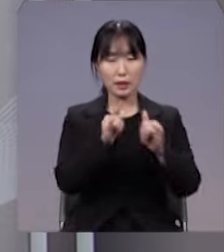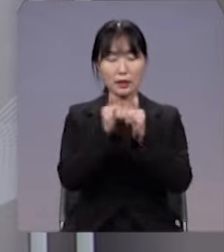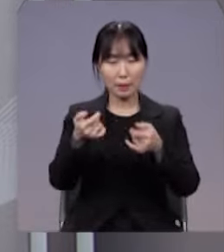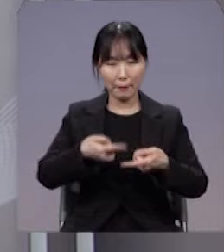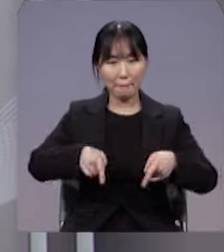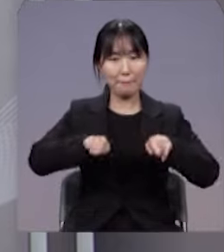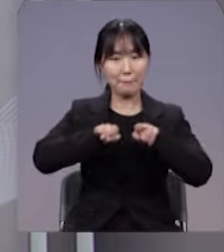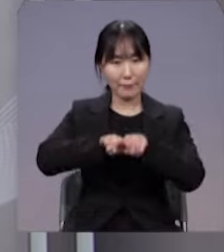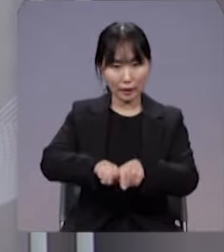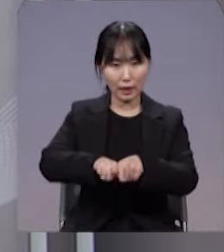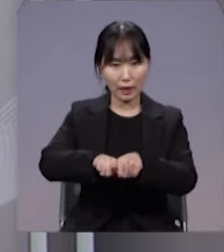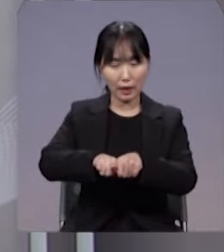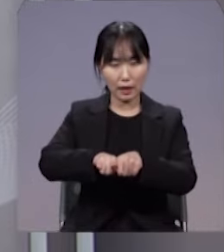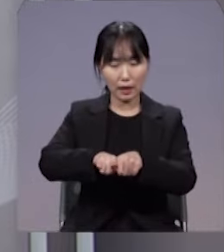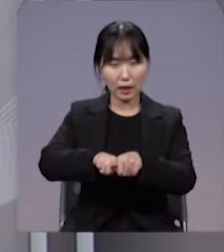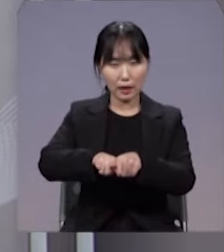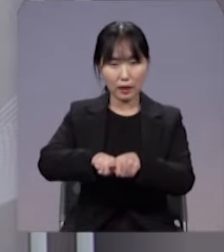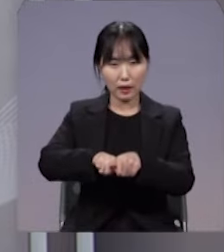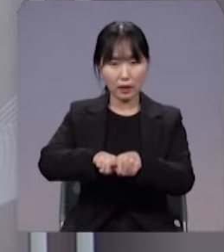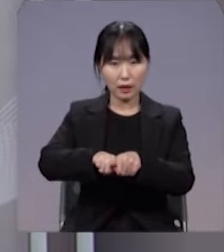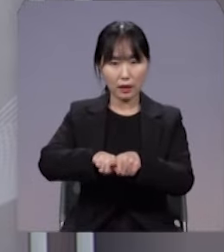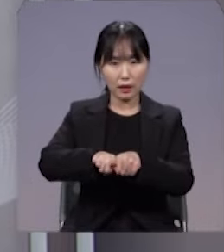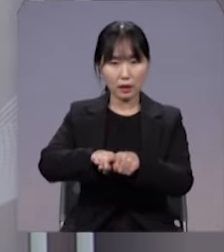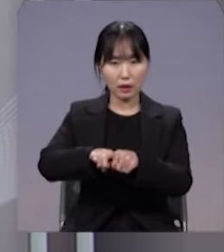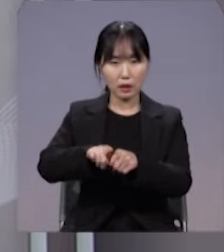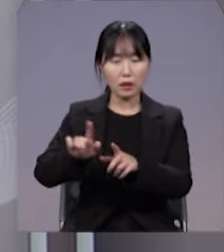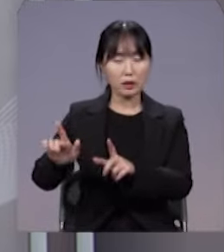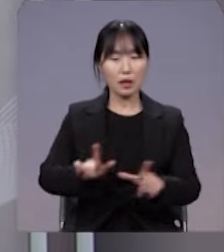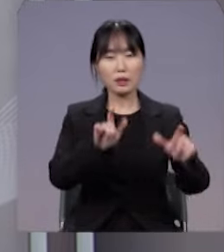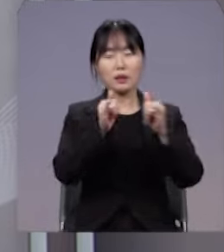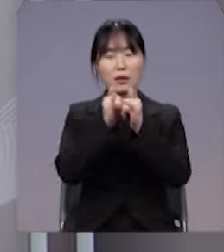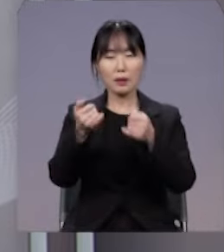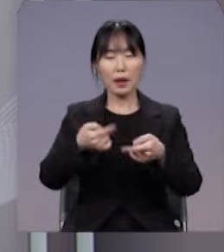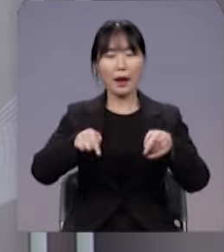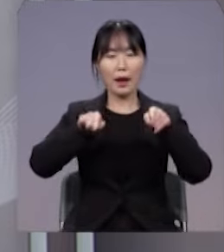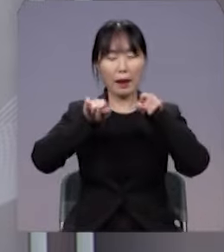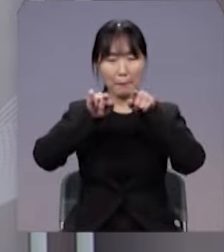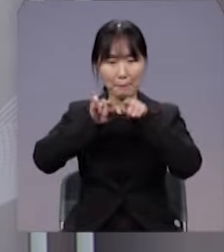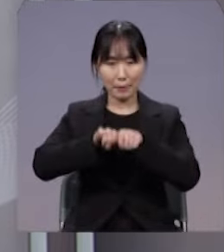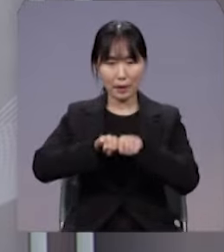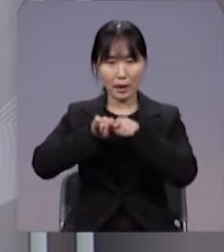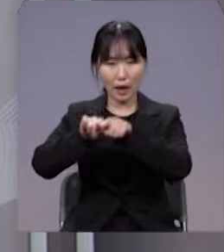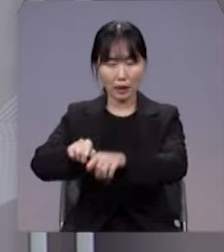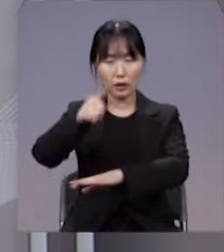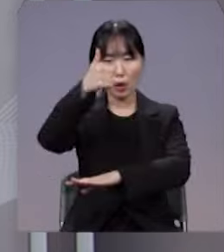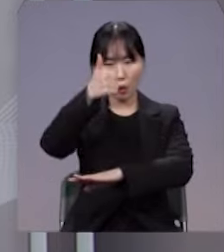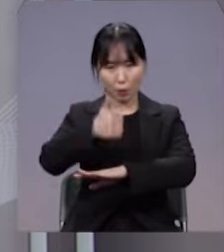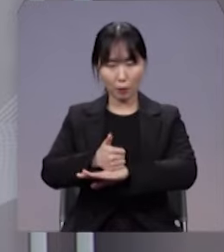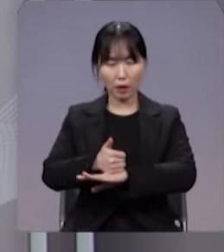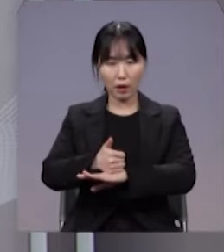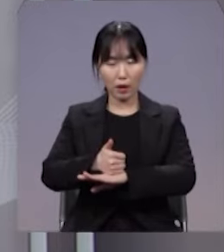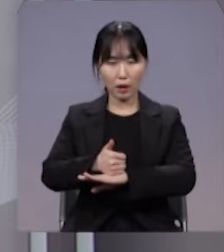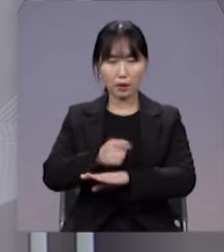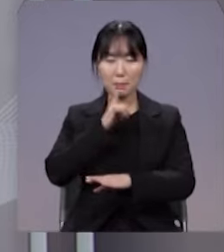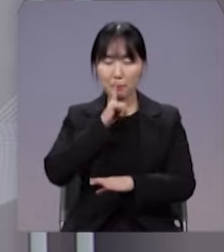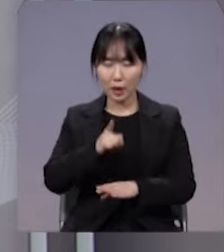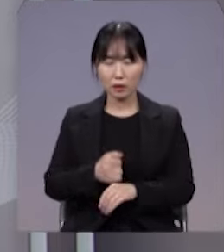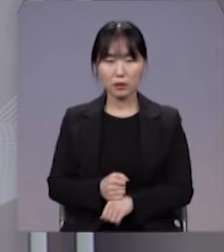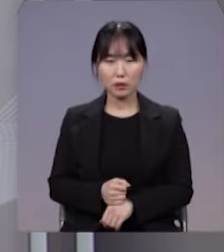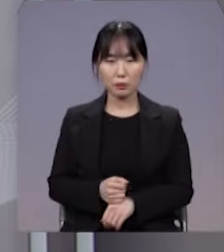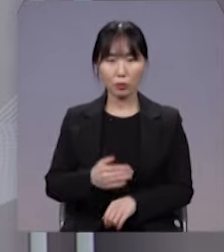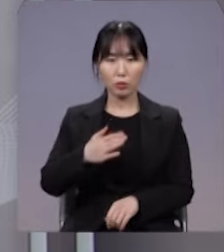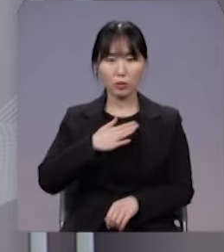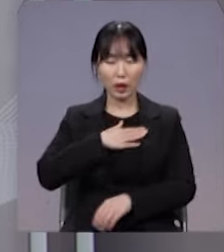함께 지나온 그것은 주민과 함께 노력해서 결과라는 이야기지 제가 걸어온 길이지 우리 배준영